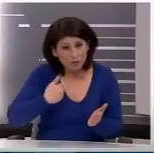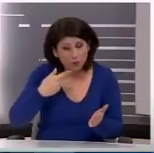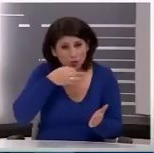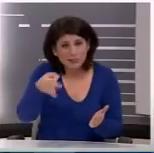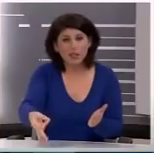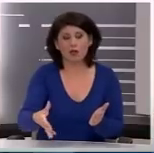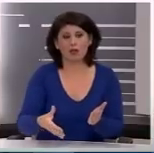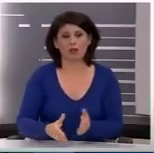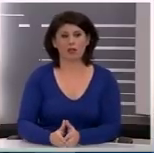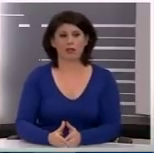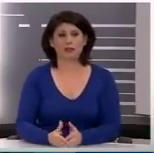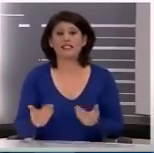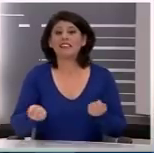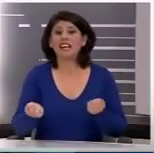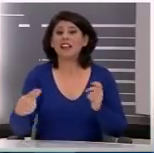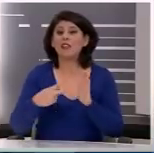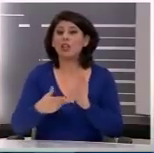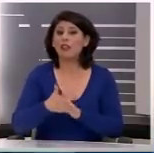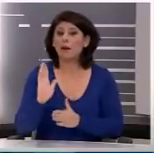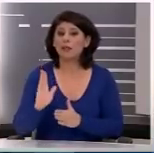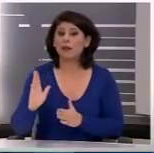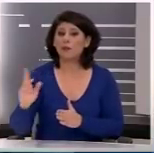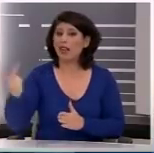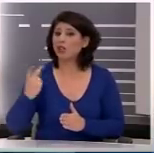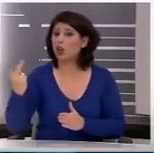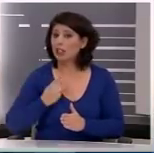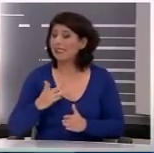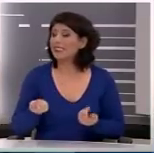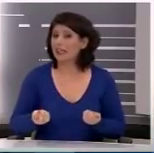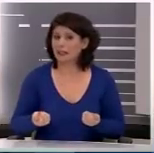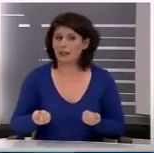λέω. Και τι έγινε το 15 στο οποίο μας εγκαλείτε.